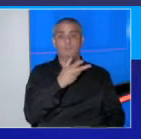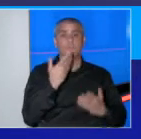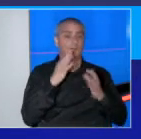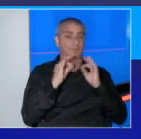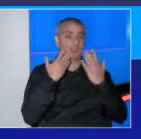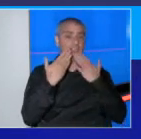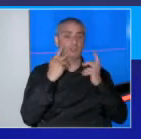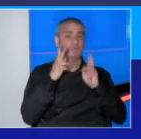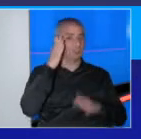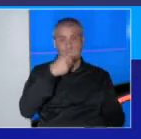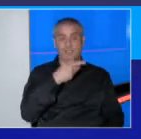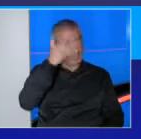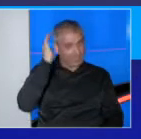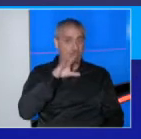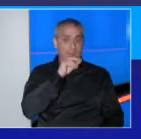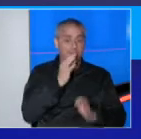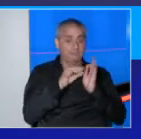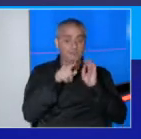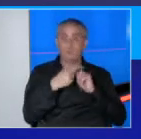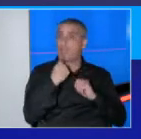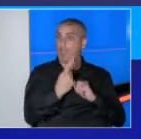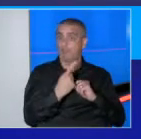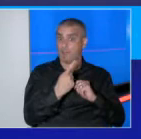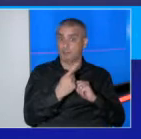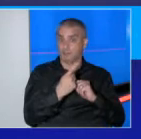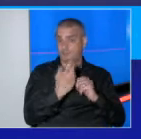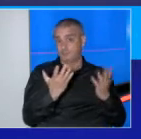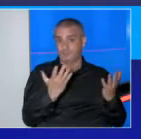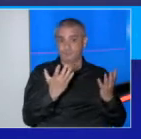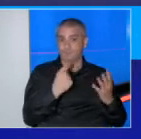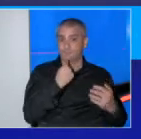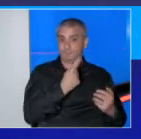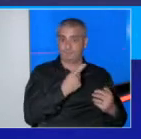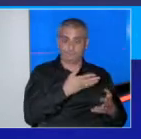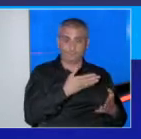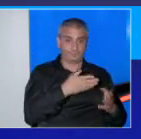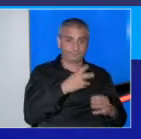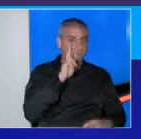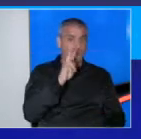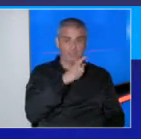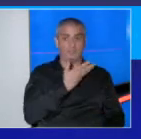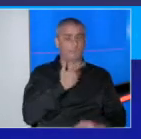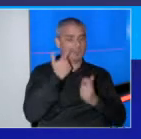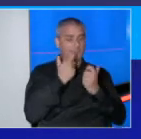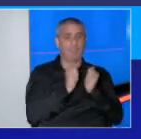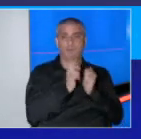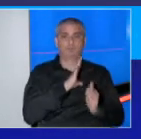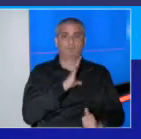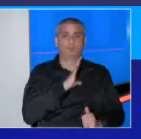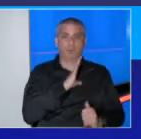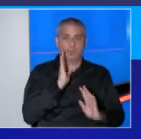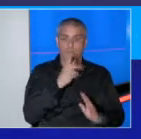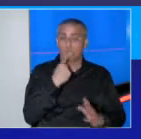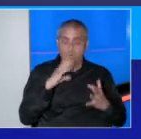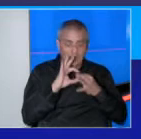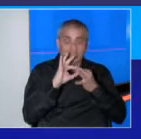ישיבת יש עתיד, יאיר לפיד התייחס ספציפית לזה וטען ש... ככה טען של באמת שקד וקבל את ההבטחה, ואת זה כמה זה מסוכן וחמור,